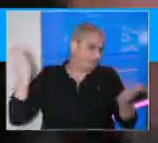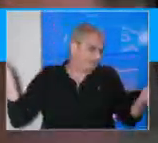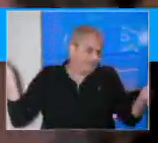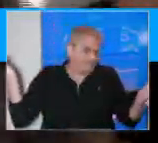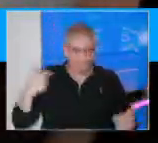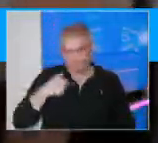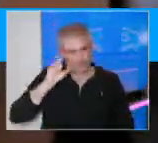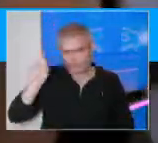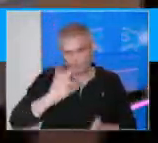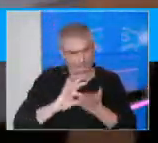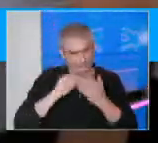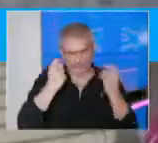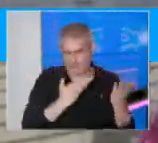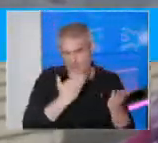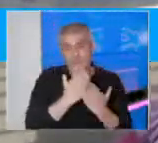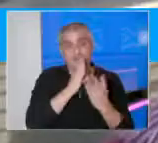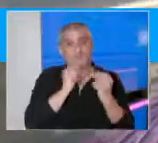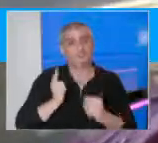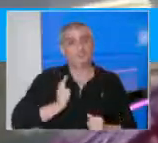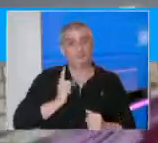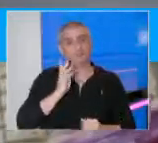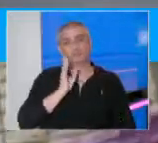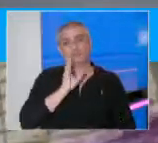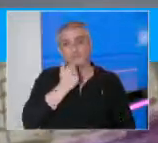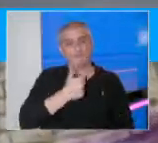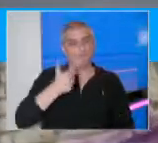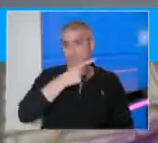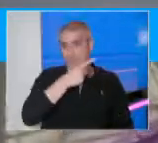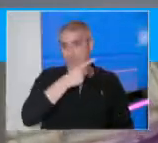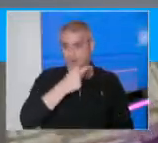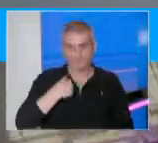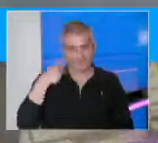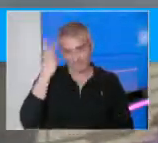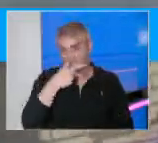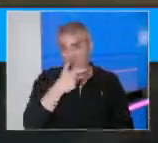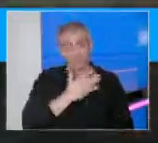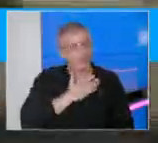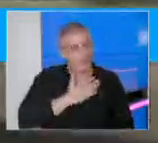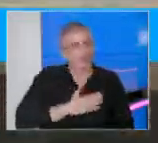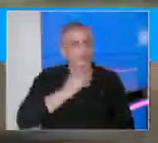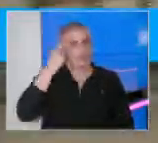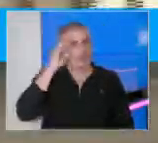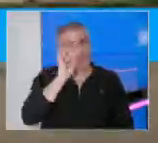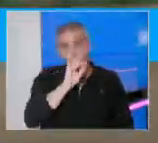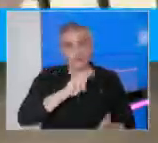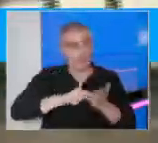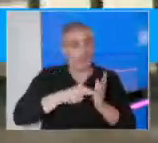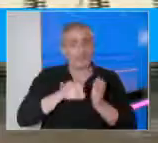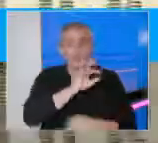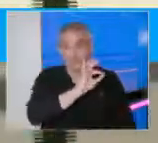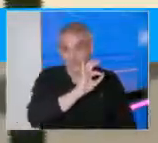אני לא מאשימה את משרד החינוך, כי דיברתי אישית גם עם עמית, עם המנכ״ל, ואני מבינה שהרצון שלהם והרעיונות שלהם והאסטרטגיה